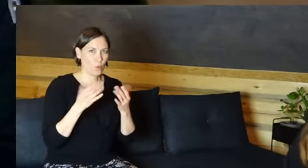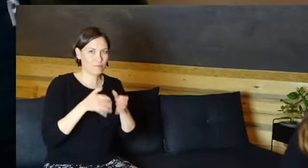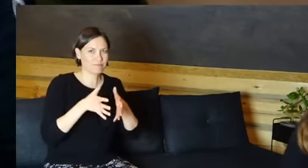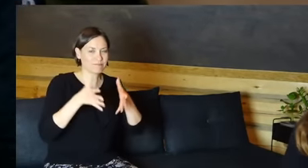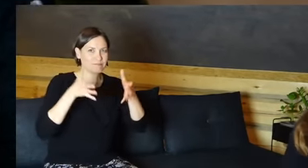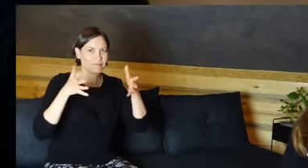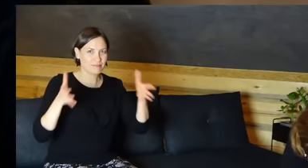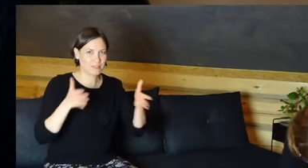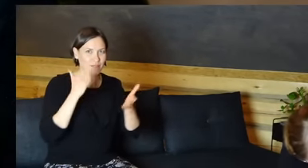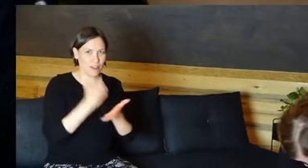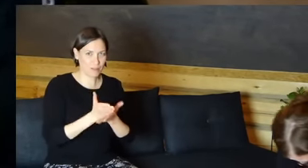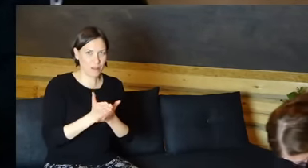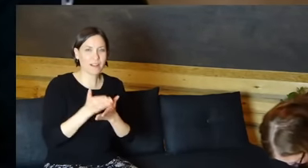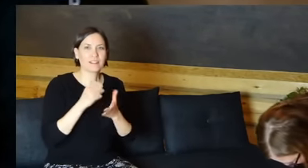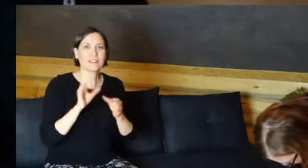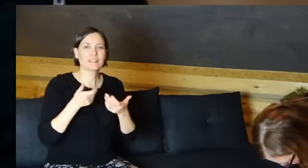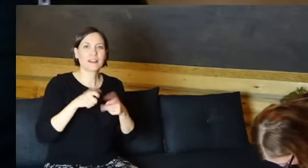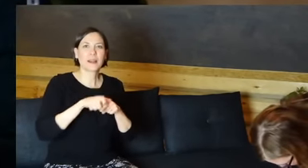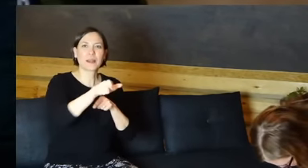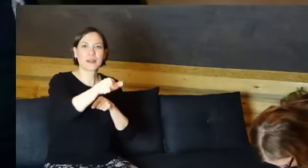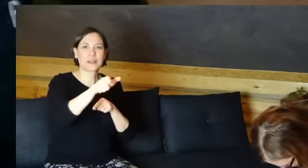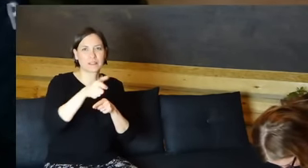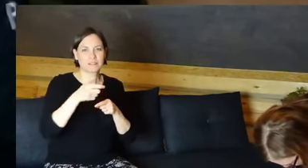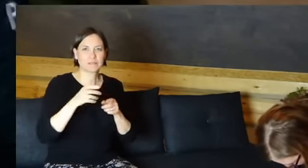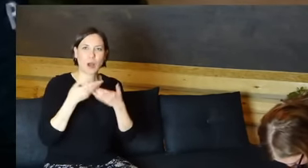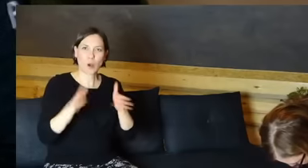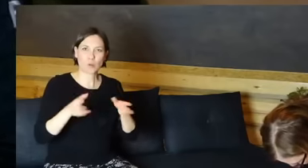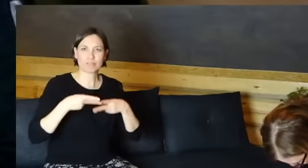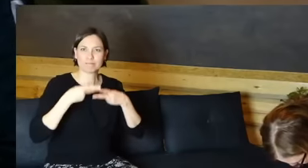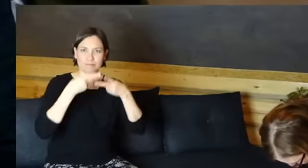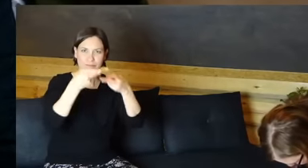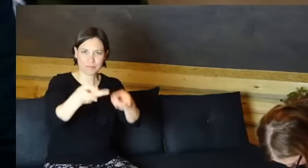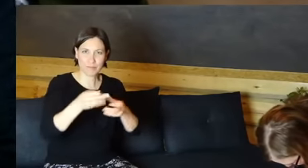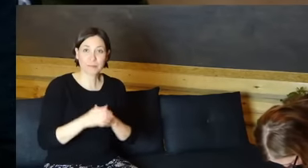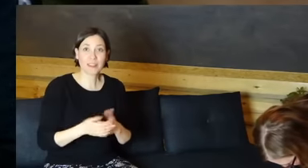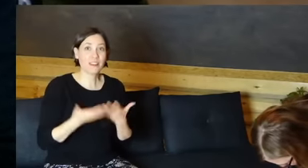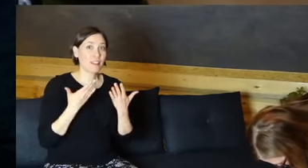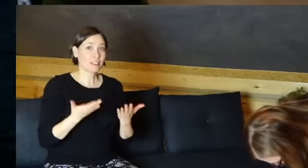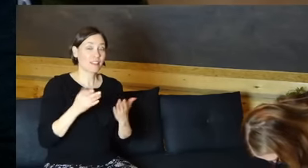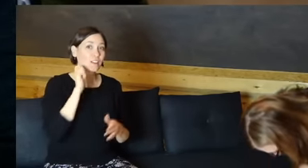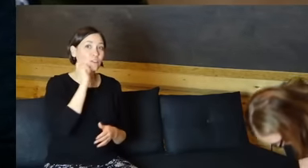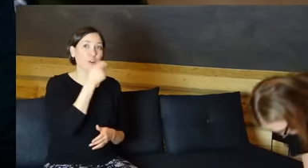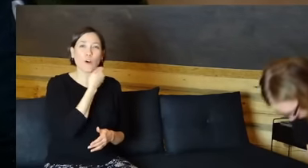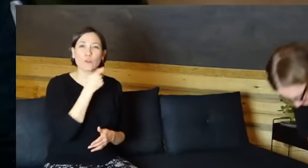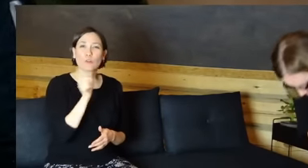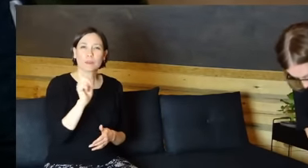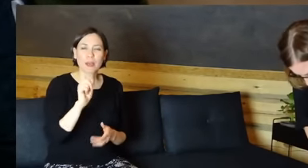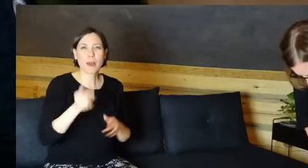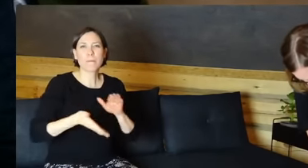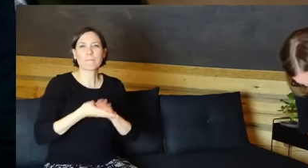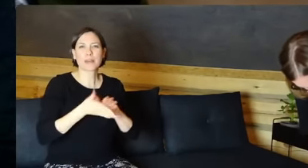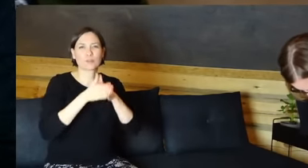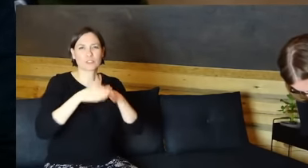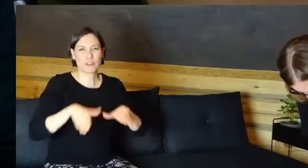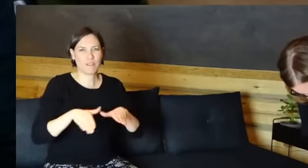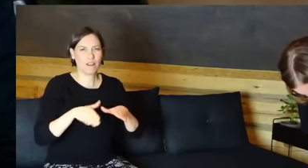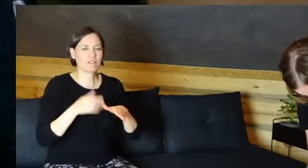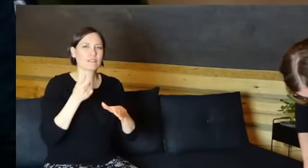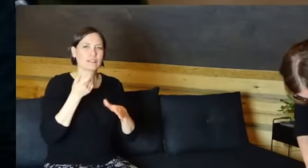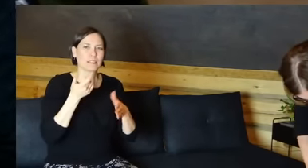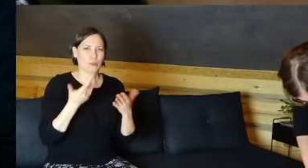pidetään linjat auki. No, tänä jouluna meillä oli perustavalla vähän semmoinen